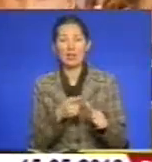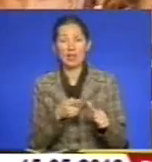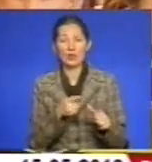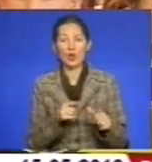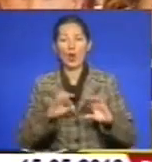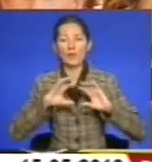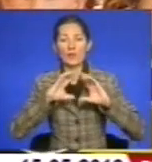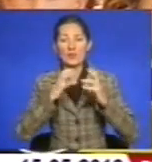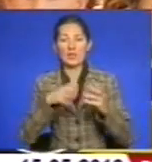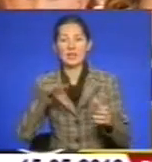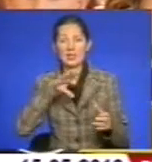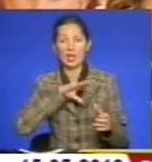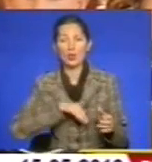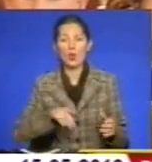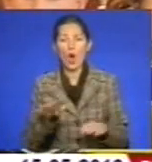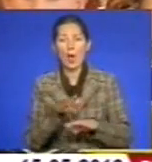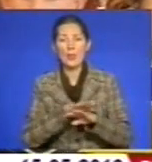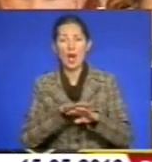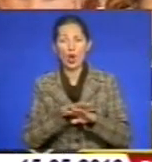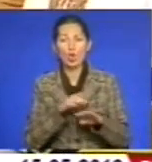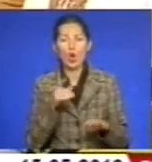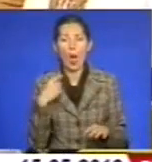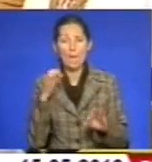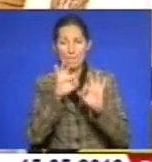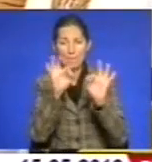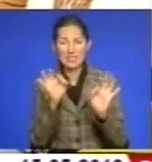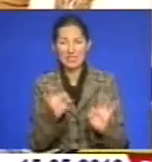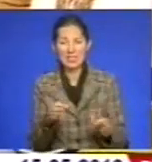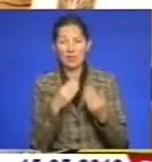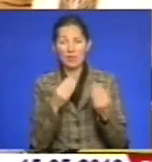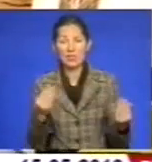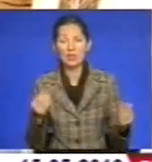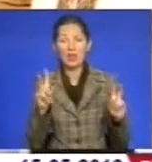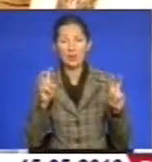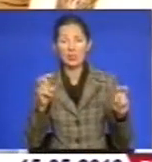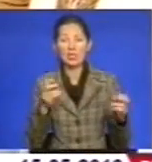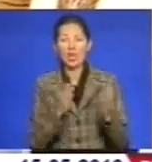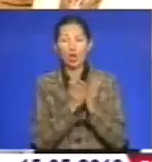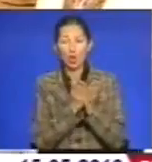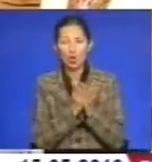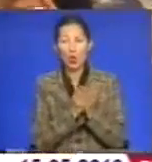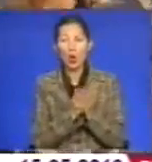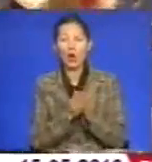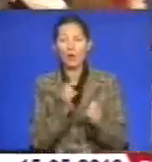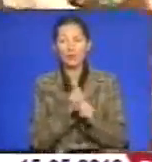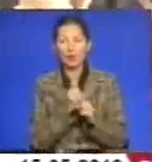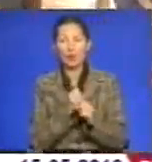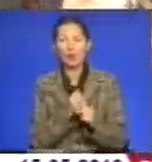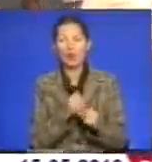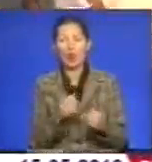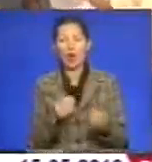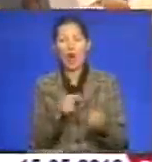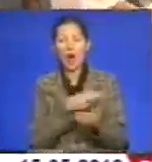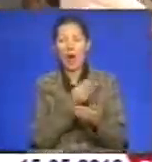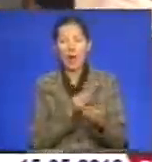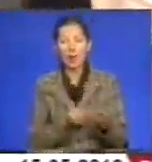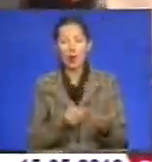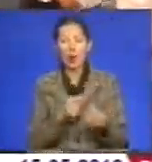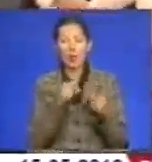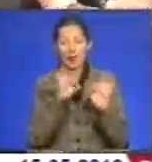дух народного мистецтва». Це виставки тематичних книжок, виробів прикладного мистецтва, зустрічі з народними